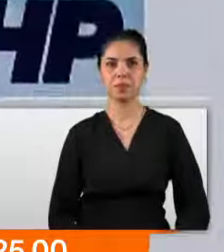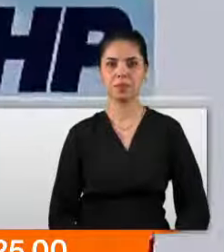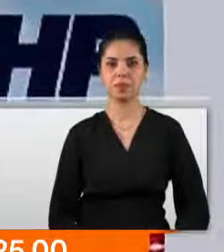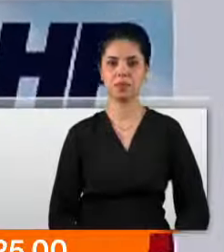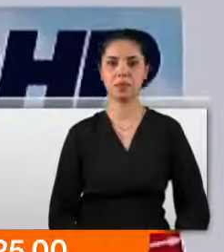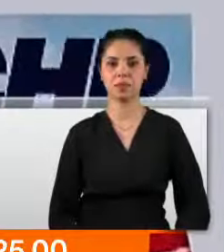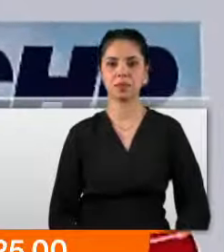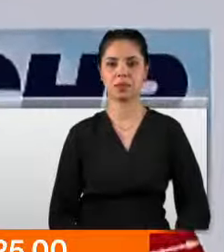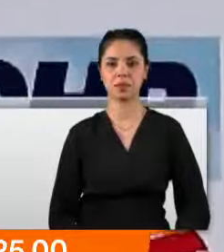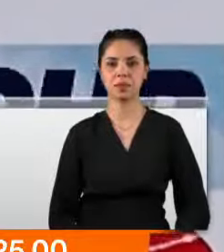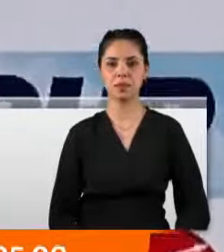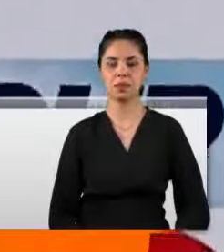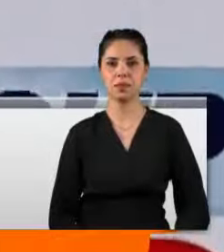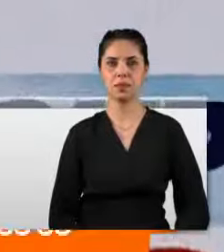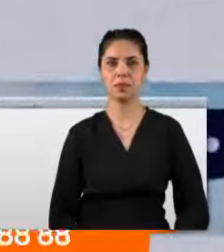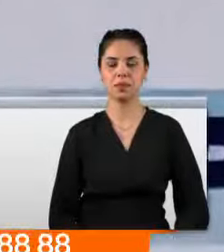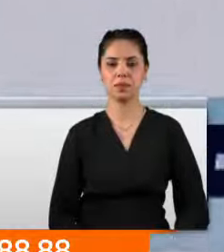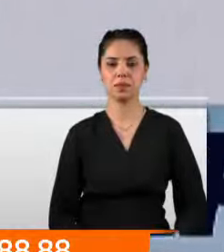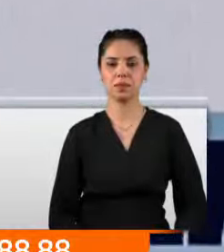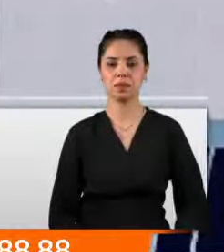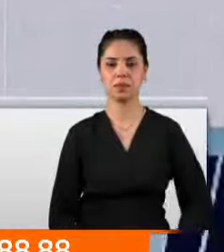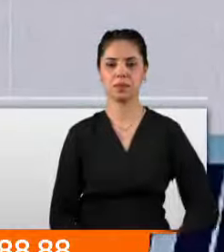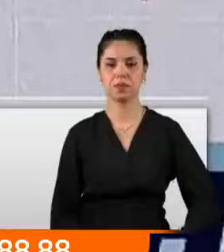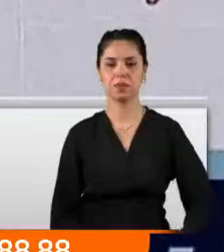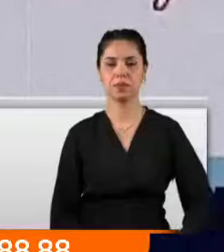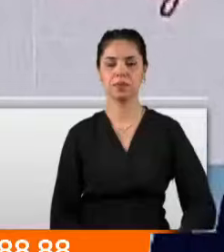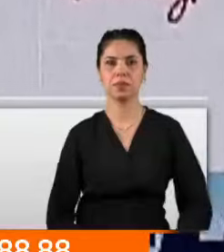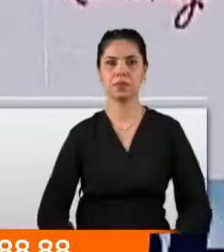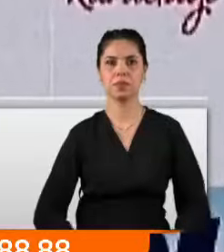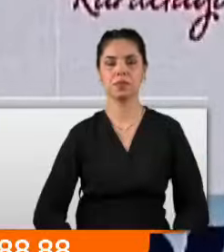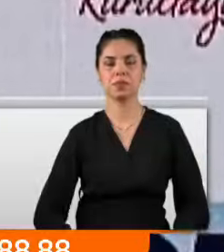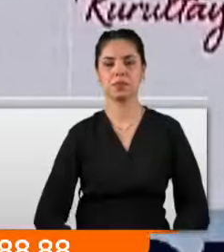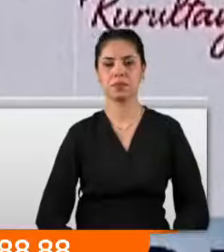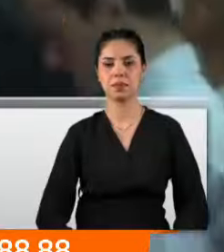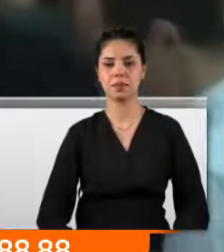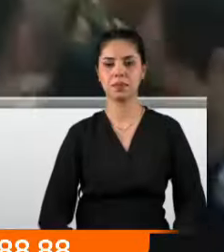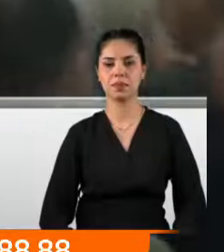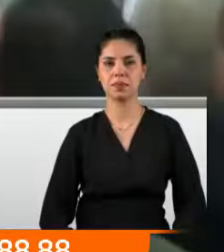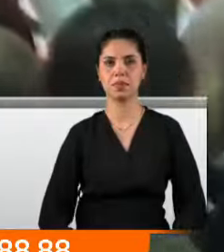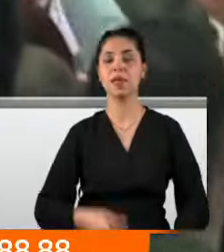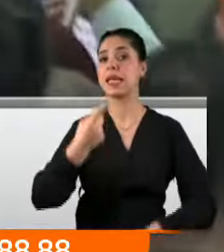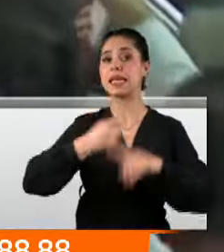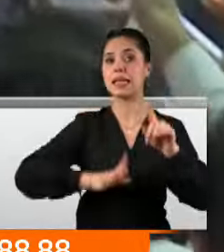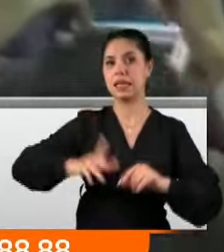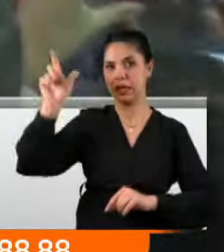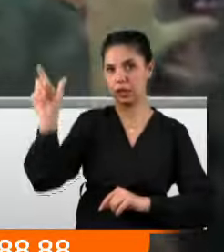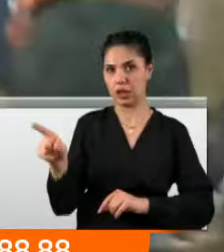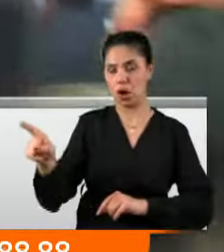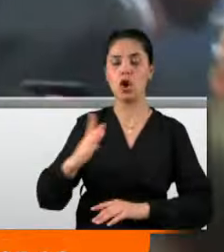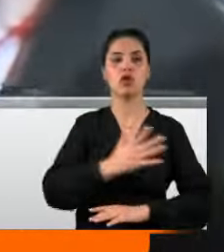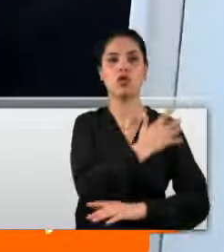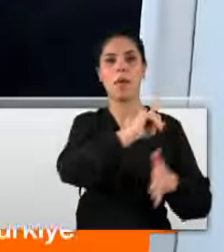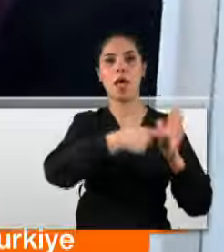Bay Kemal'in yol arkadaşı olacaksan Bay Kemal'i arkadan hançerlemeyeceksin. Kılıçdaroğlu ile CHP